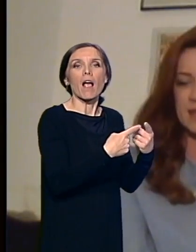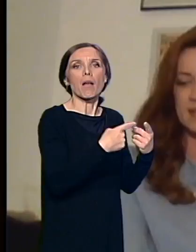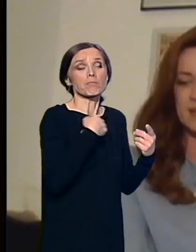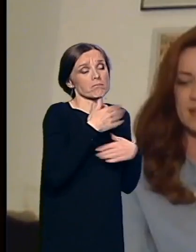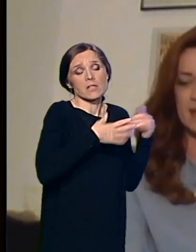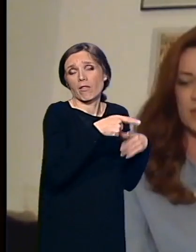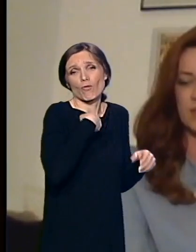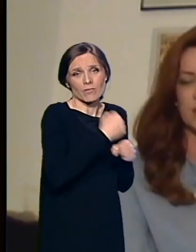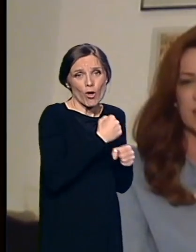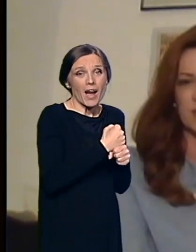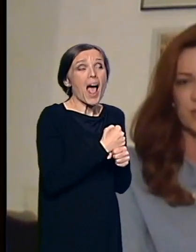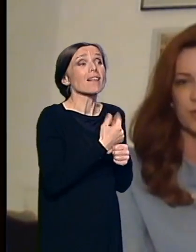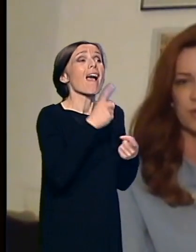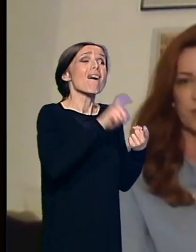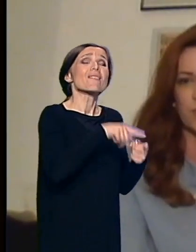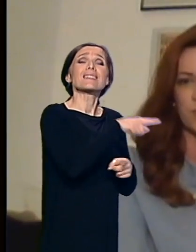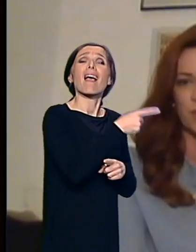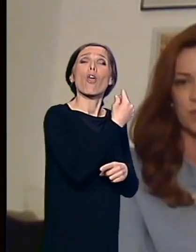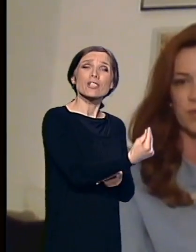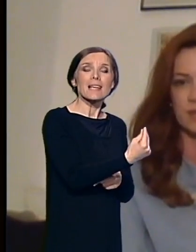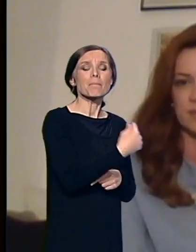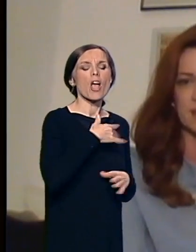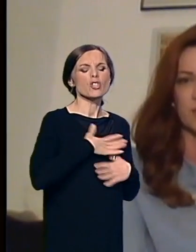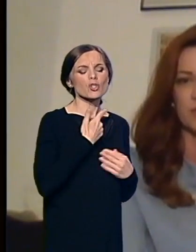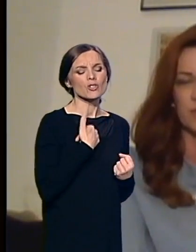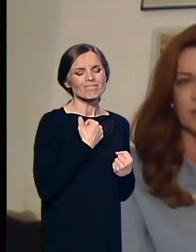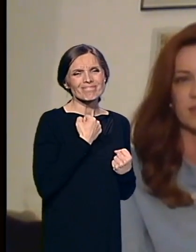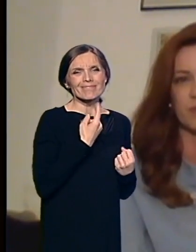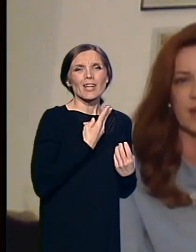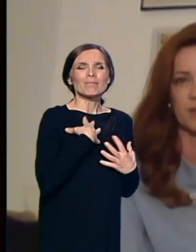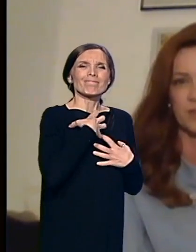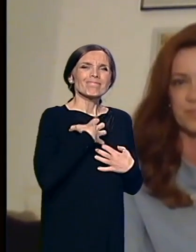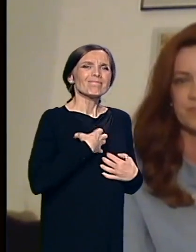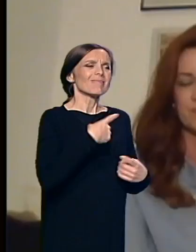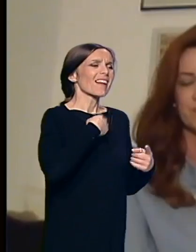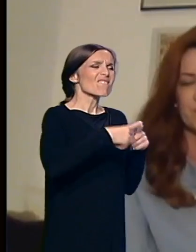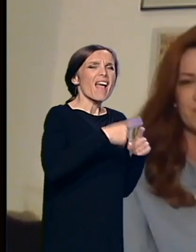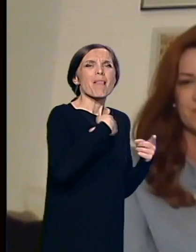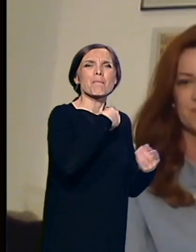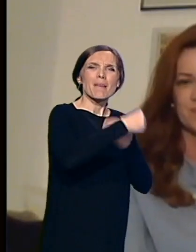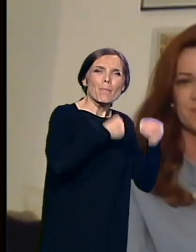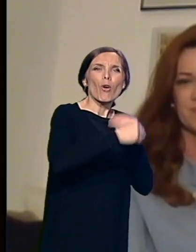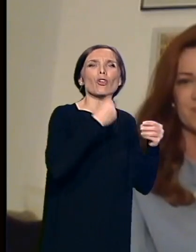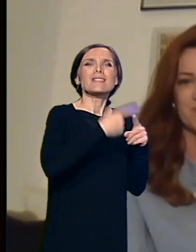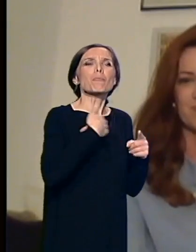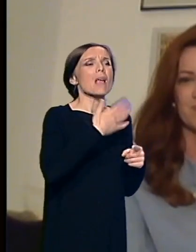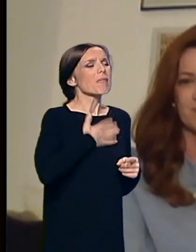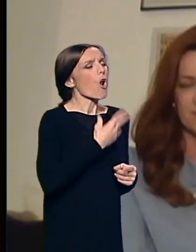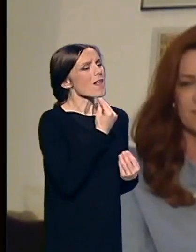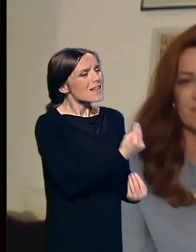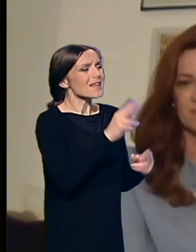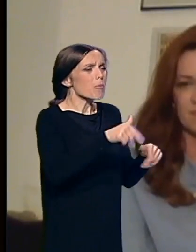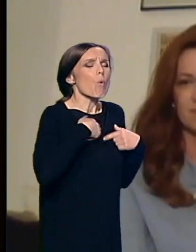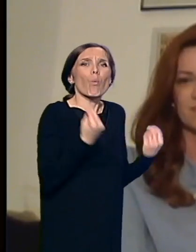porodica i taj osjećaj da nešto dobro mogu da uradim za nekog svog ili svoj narod. Ja isto mogu da se priključim baš ovo što